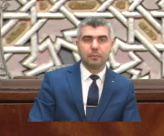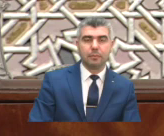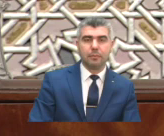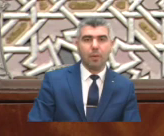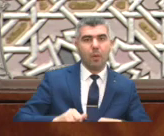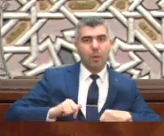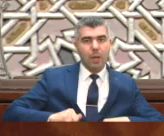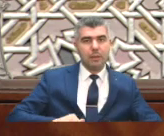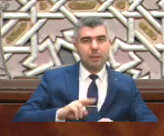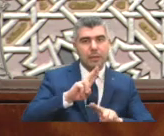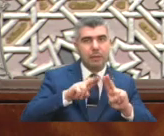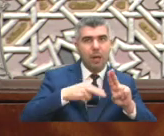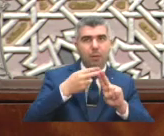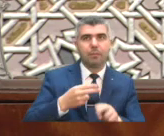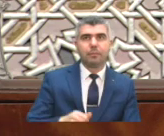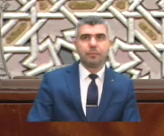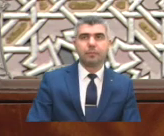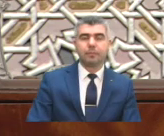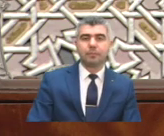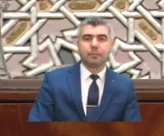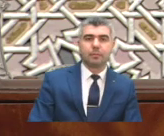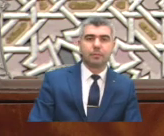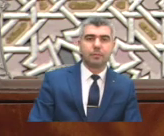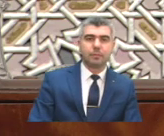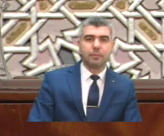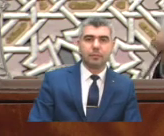تفضل سيد الوزير للرد.